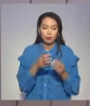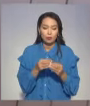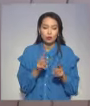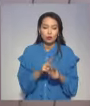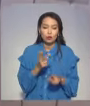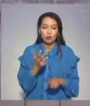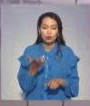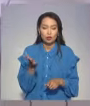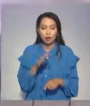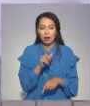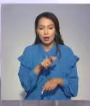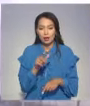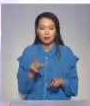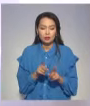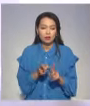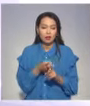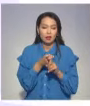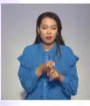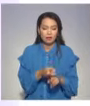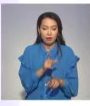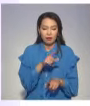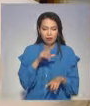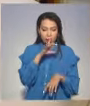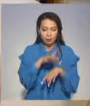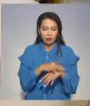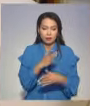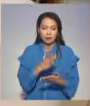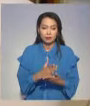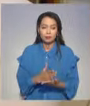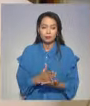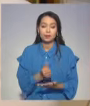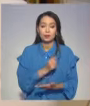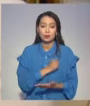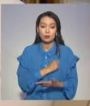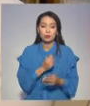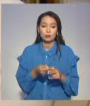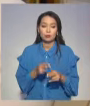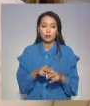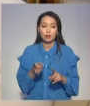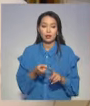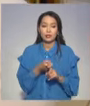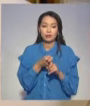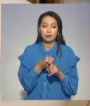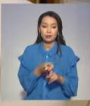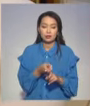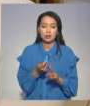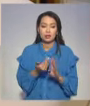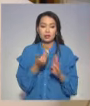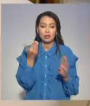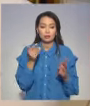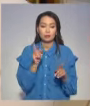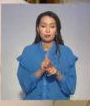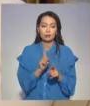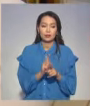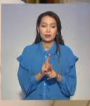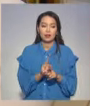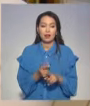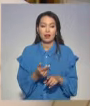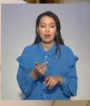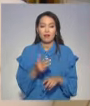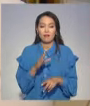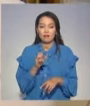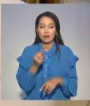300-ден астам адамнан ВИЧ инфекциясы анықталады. Өкінішке орай бұл инфекциясын алдын ала егетін вакцина немесе